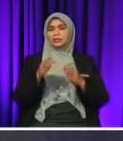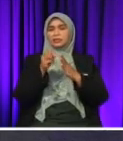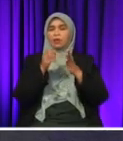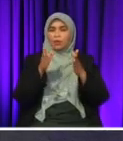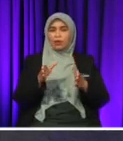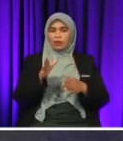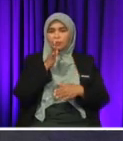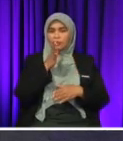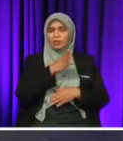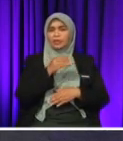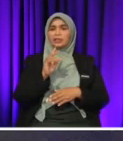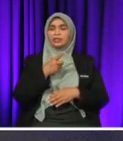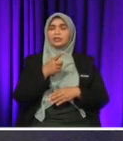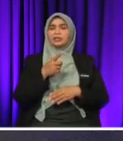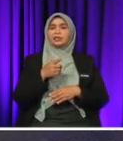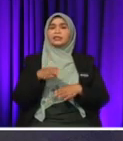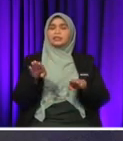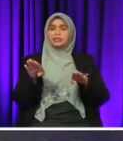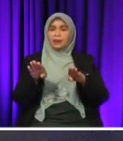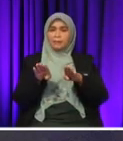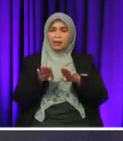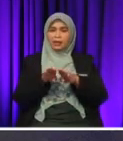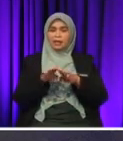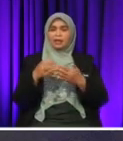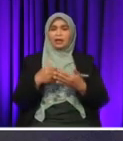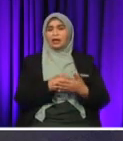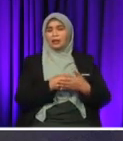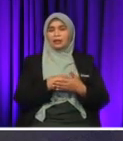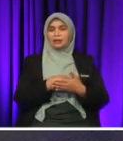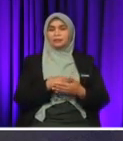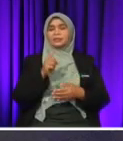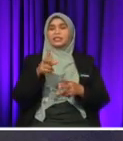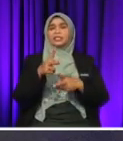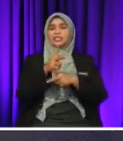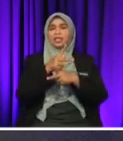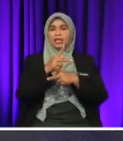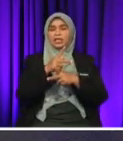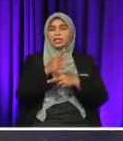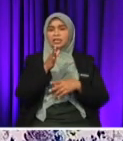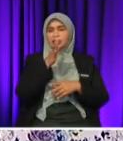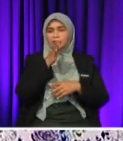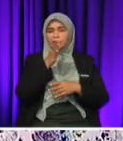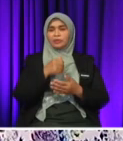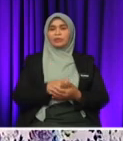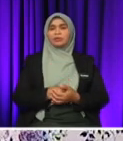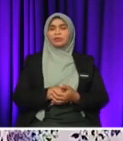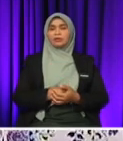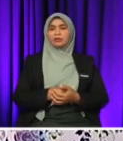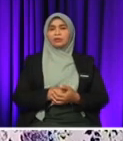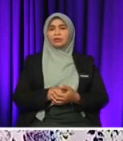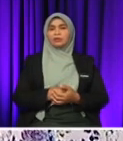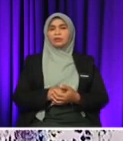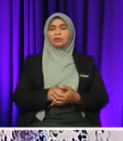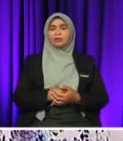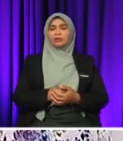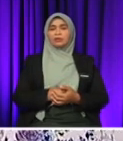menjaga seorang individu yang namanya Ibu jadi ibu ini adik-adik dalam ganti jadi dalam kisah